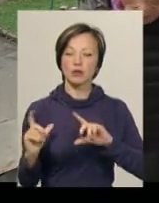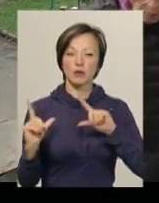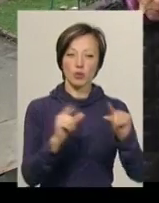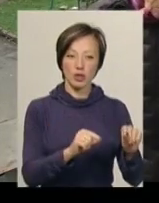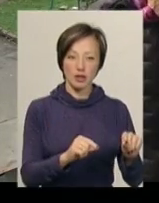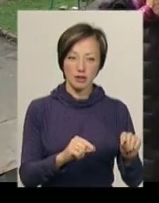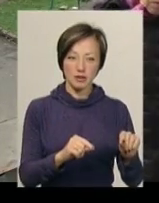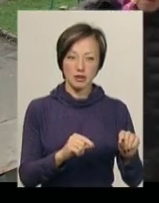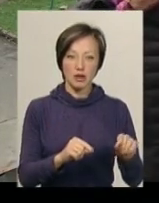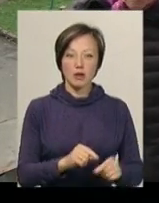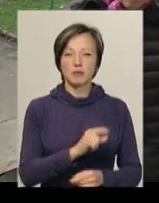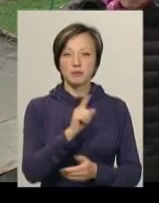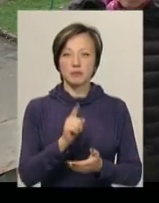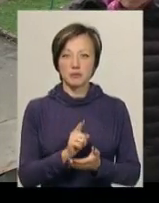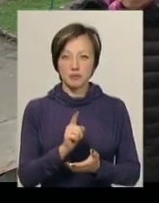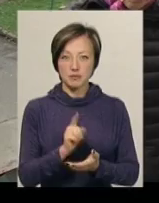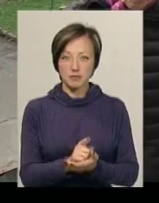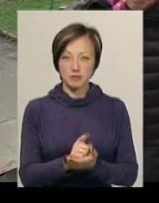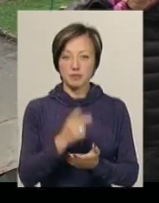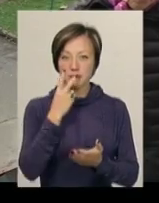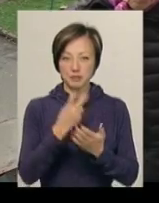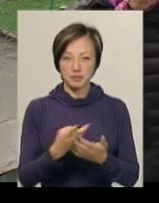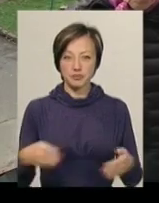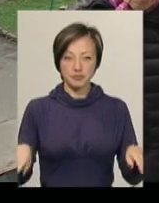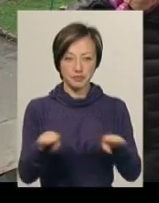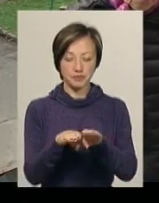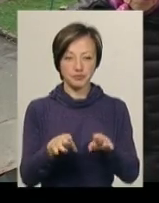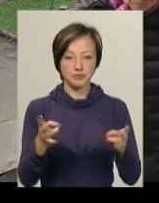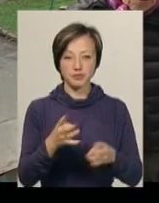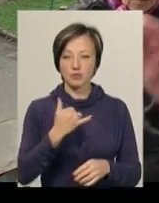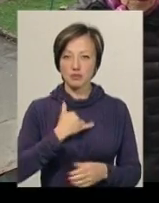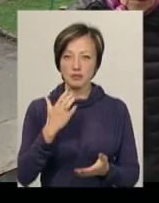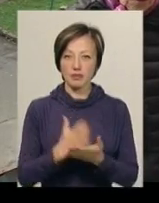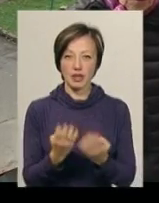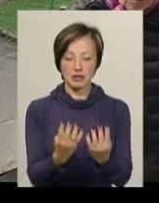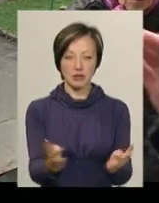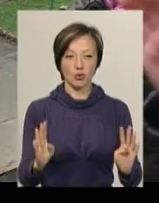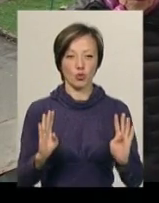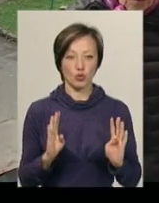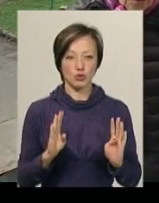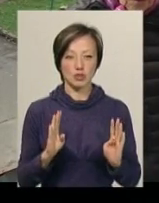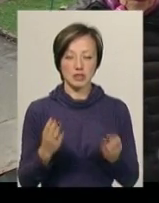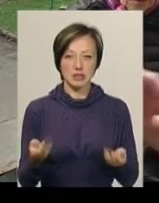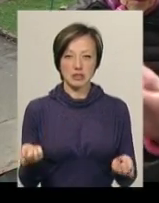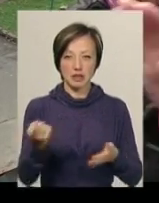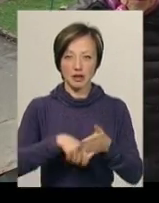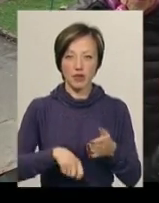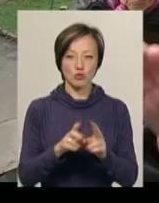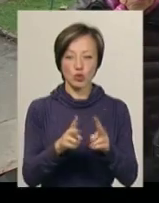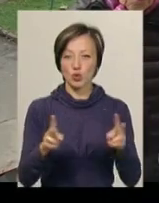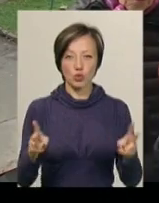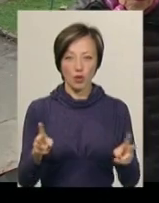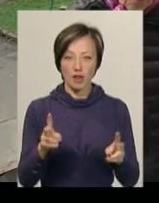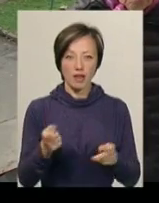уїхала, можна закрити, ви бачите, тут в нас є загорожа, закривати, щоб ніхто